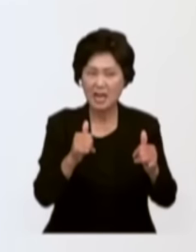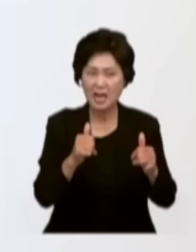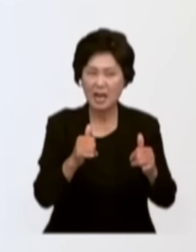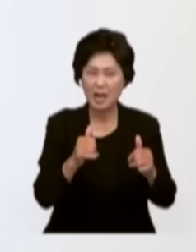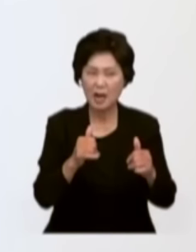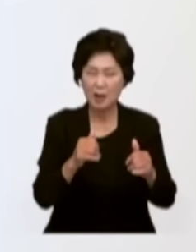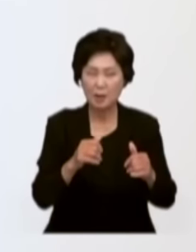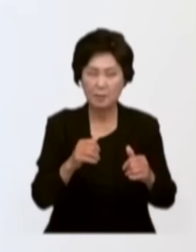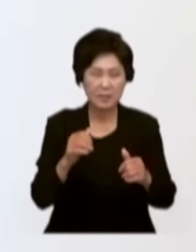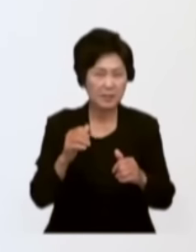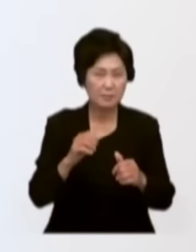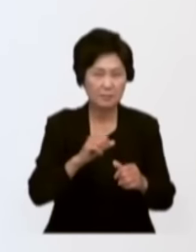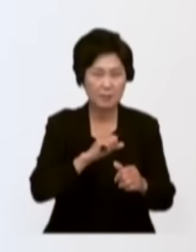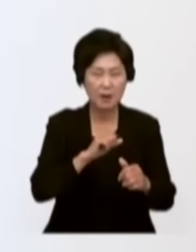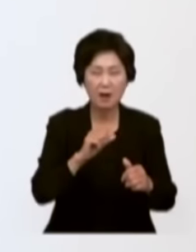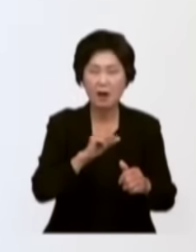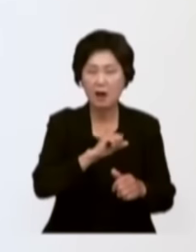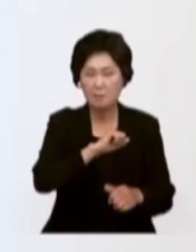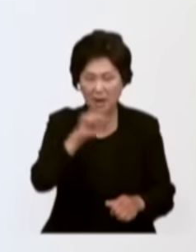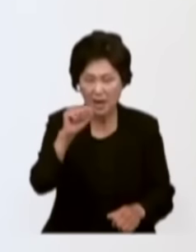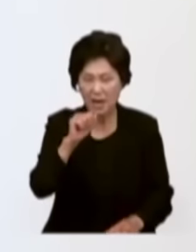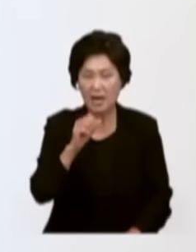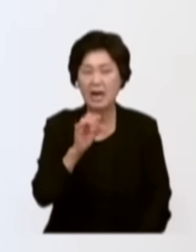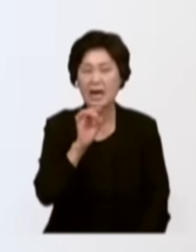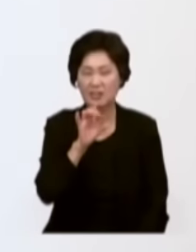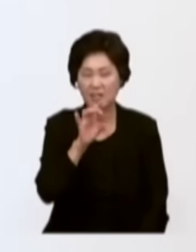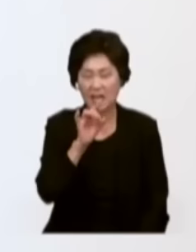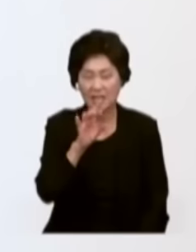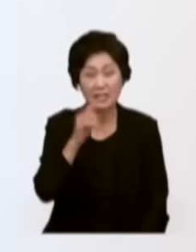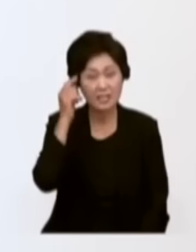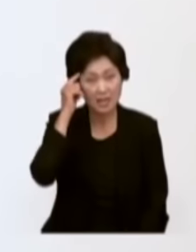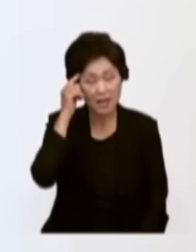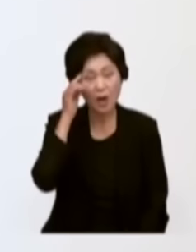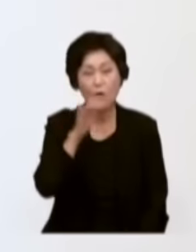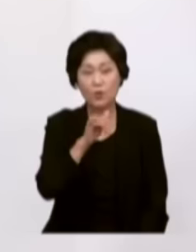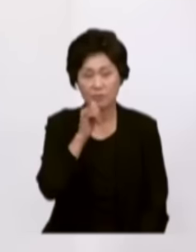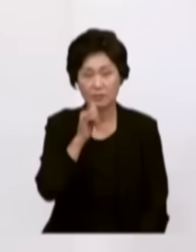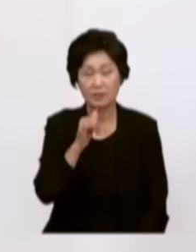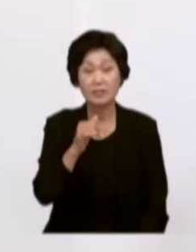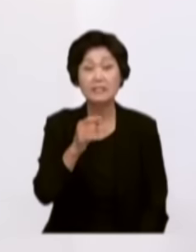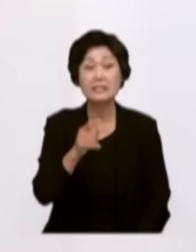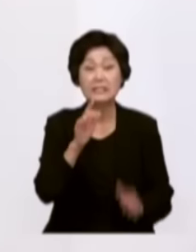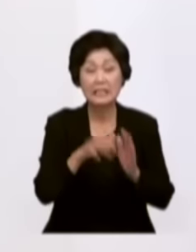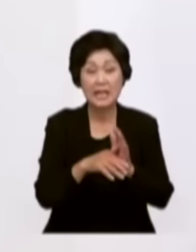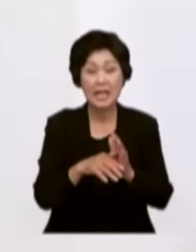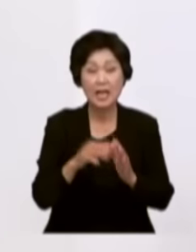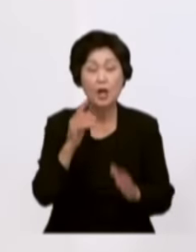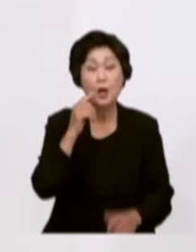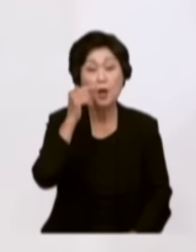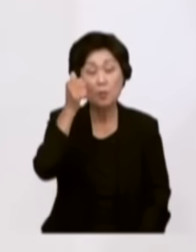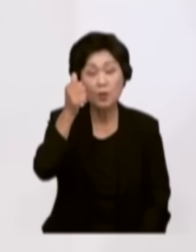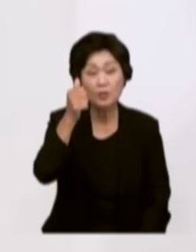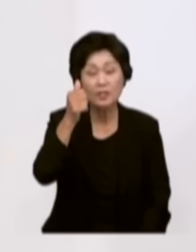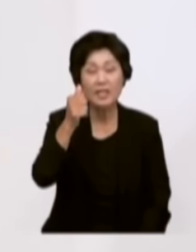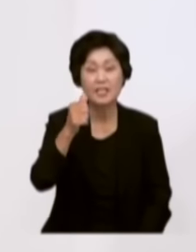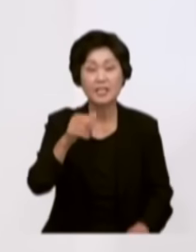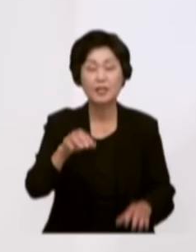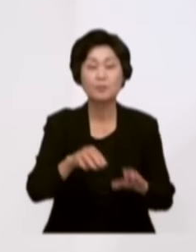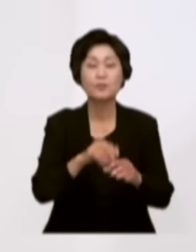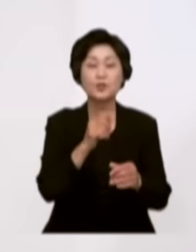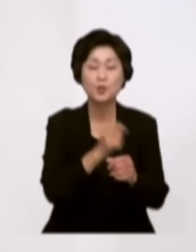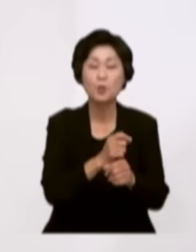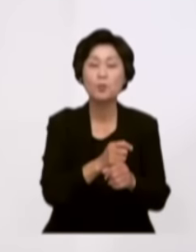이제 마음을 먹고 주성민 목사님 그때 이제 독서실에 이제 총무 있을 때였어요. 떨어질 때마다 찾아가는 거예요, 제가. 주성민 목사님.